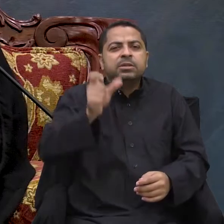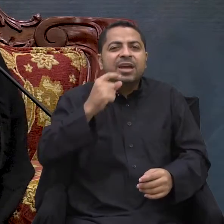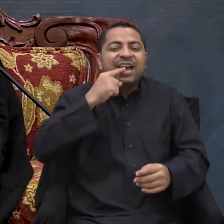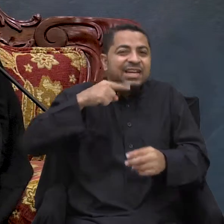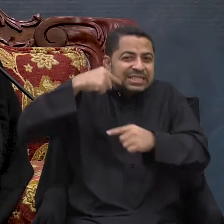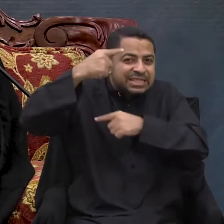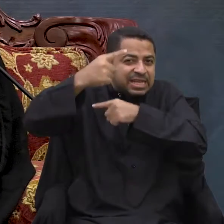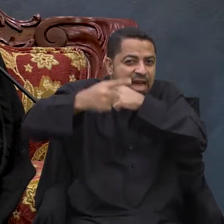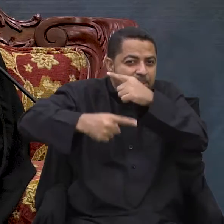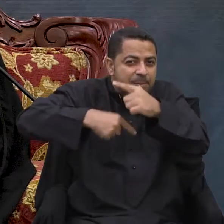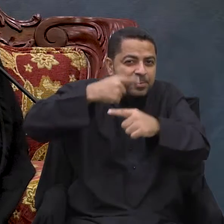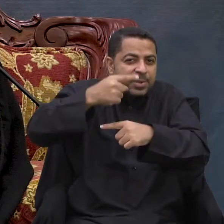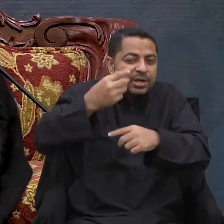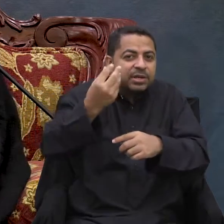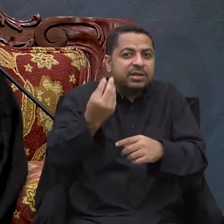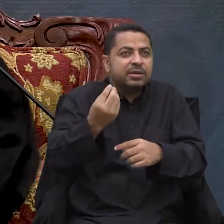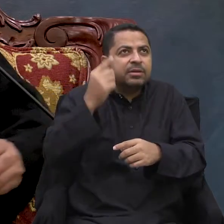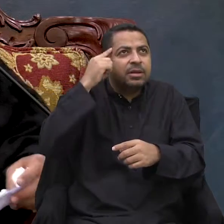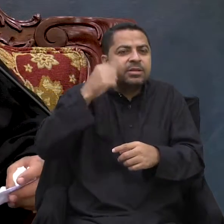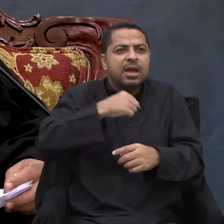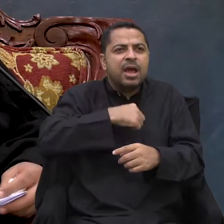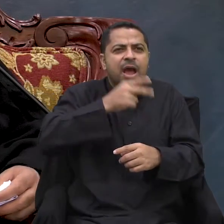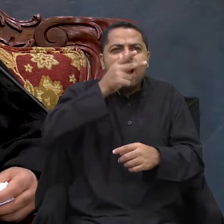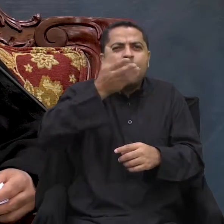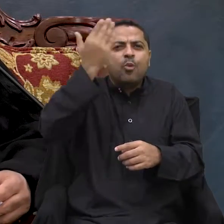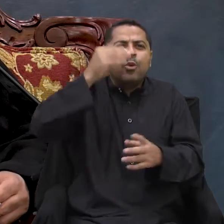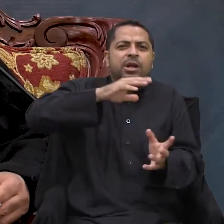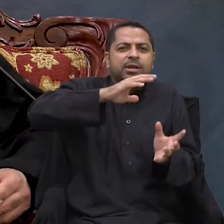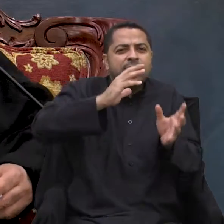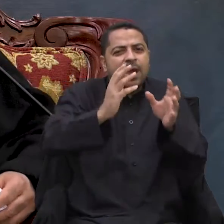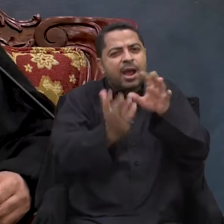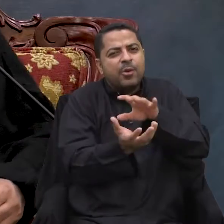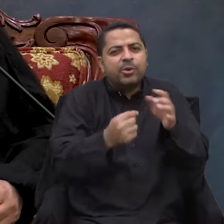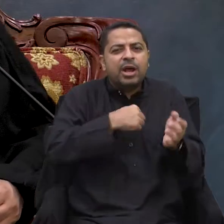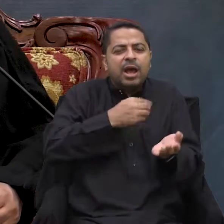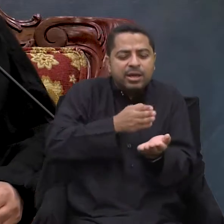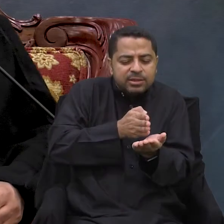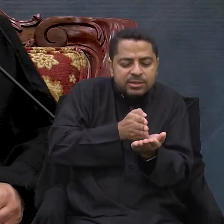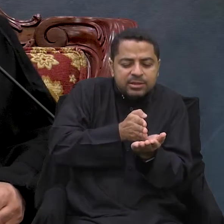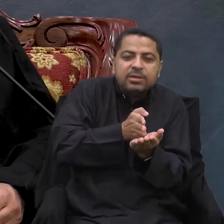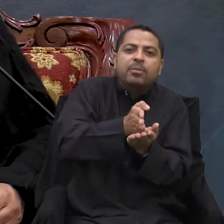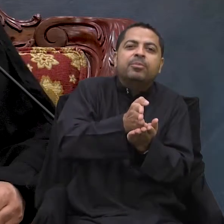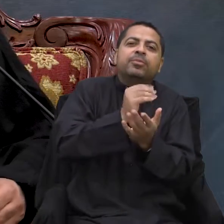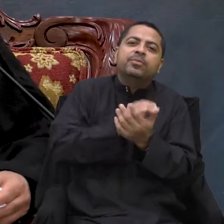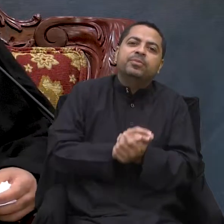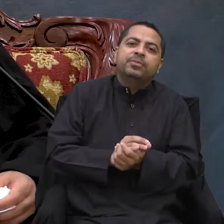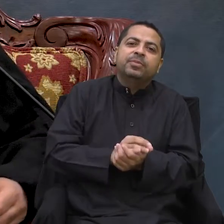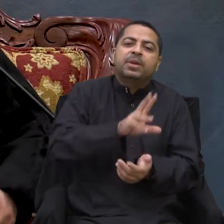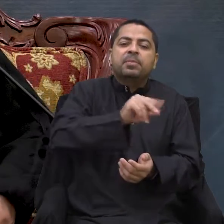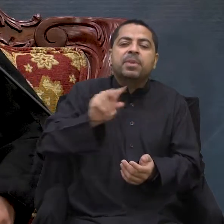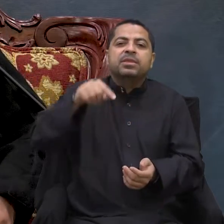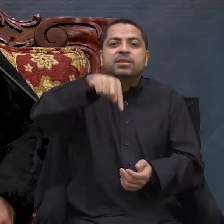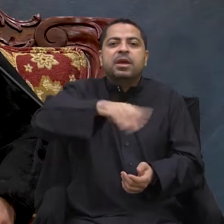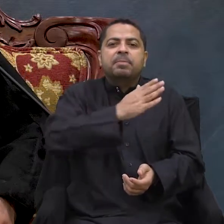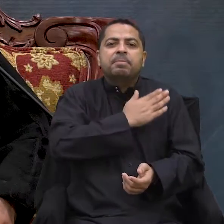مدة من الزمان غير الذي كنت عليه قبل هذه المدة. مجالس الحسين هي